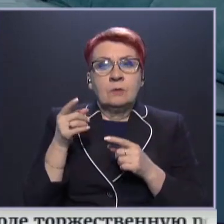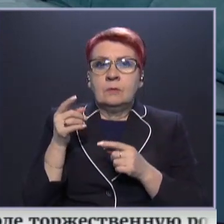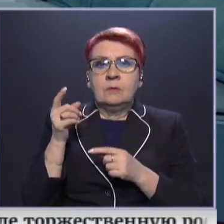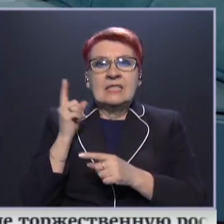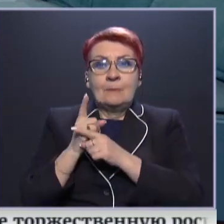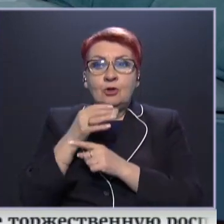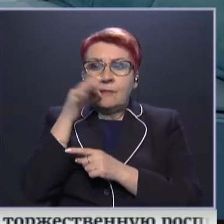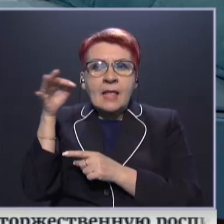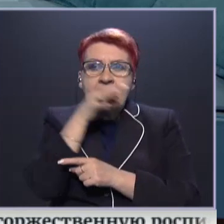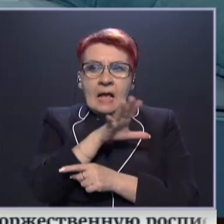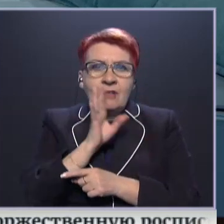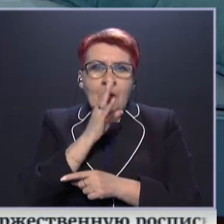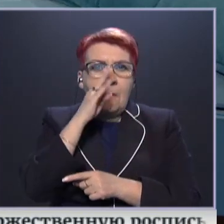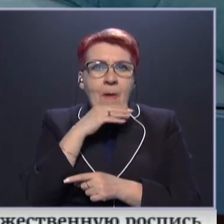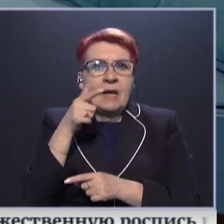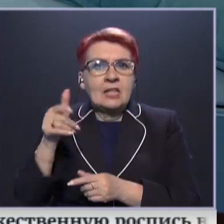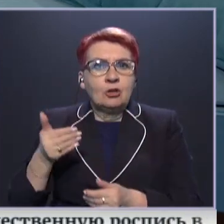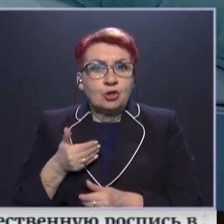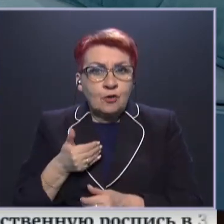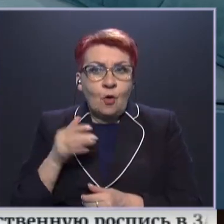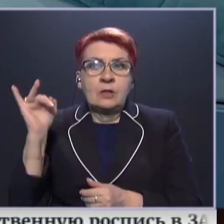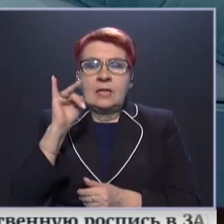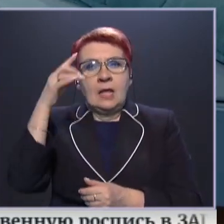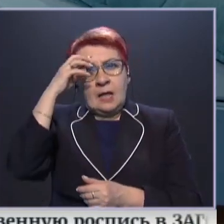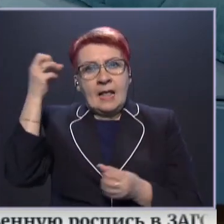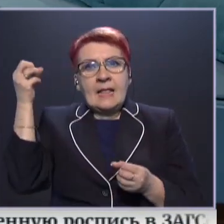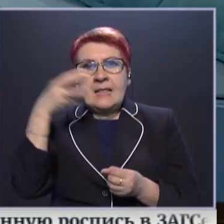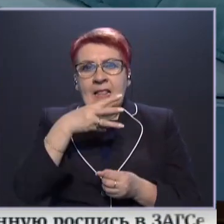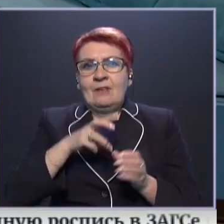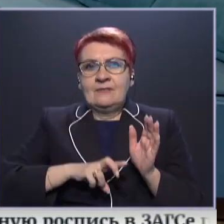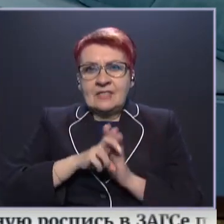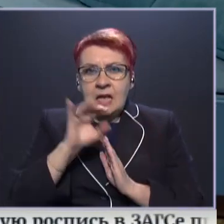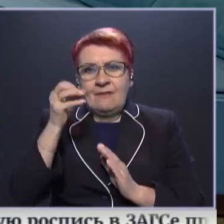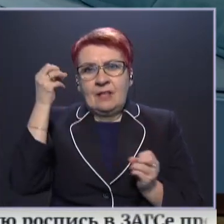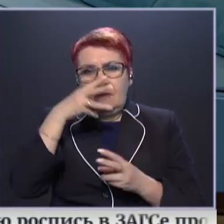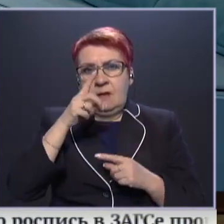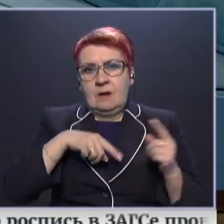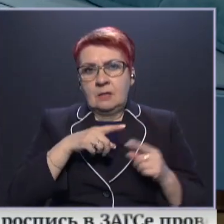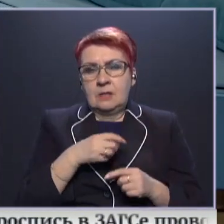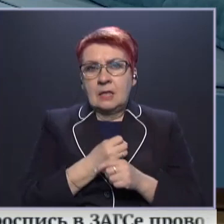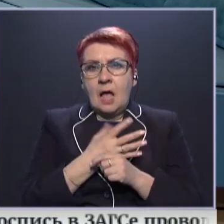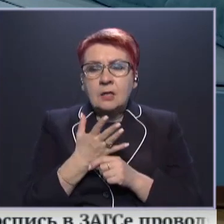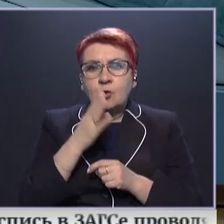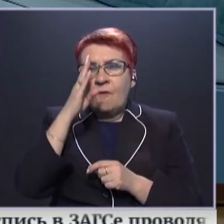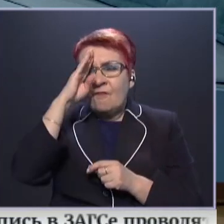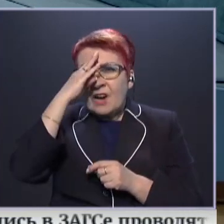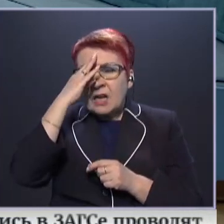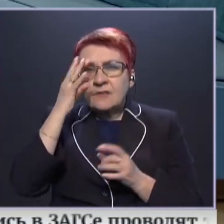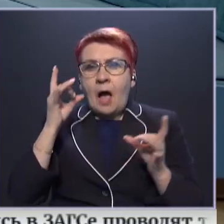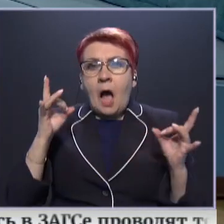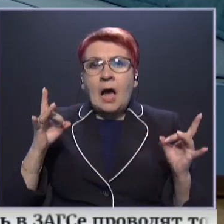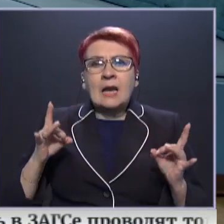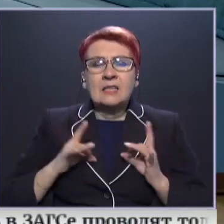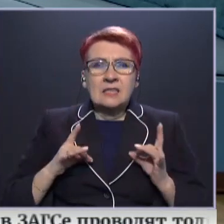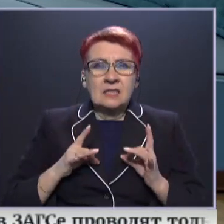они живут, которая возбуждает ненависть к церкви, и даже настолько враждебное, агрессивное отношение,